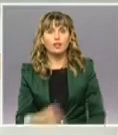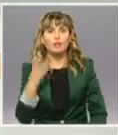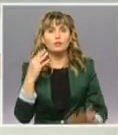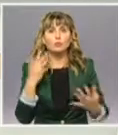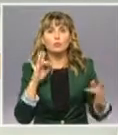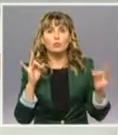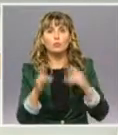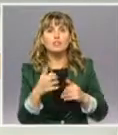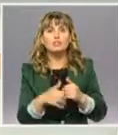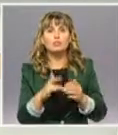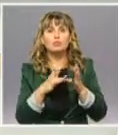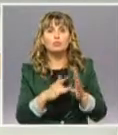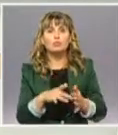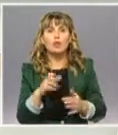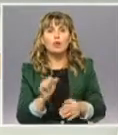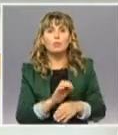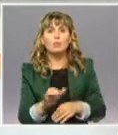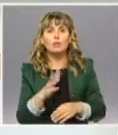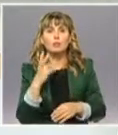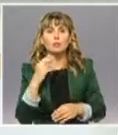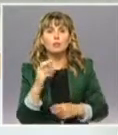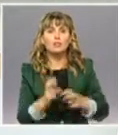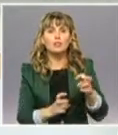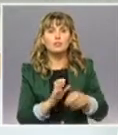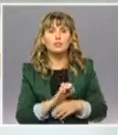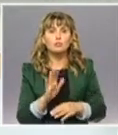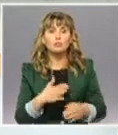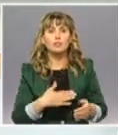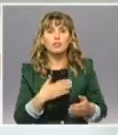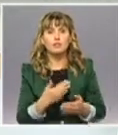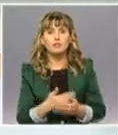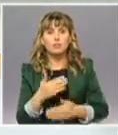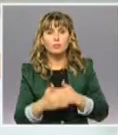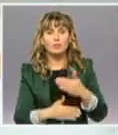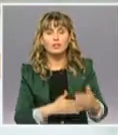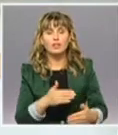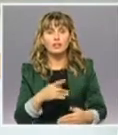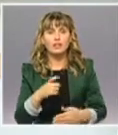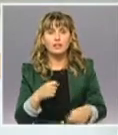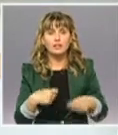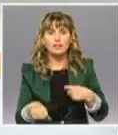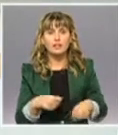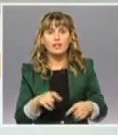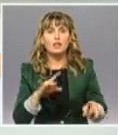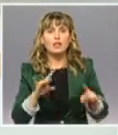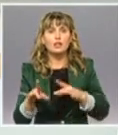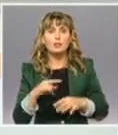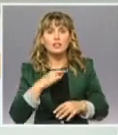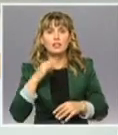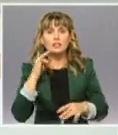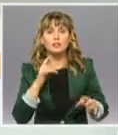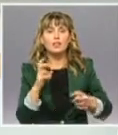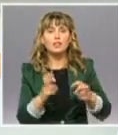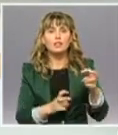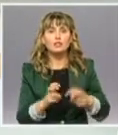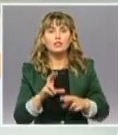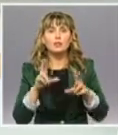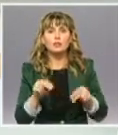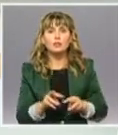Алматы уже популярен среди туристов, а продукцию алматинских производителей будут активно продвигать на внешний рынок. Рекламировать